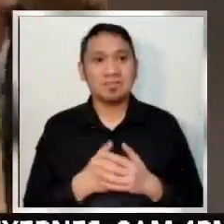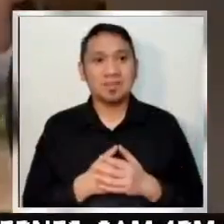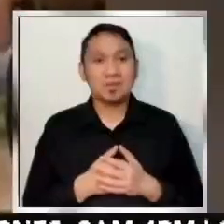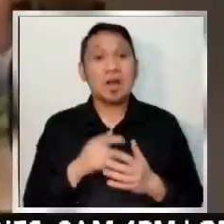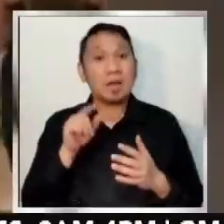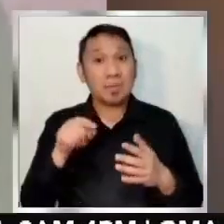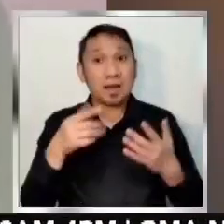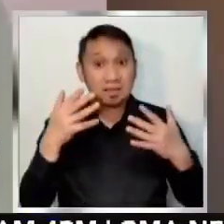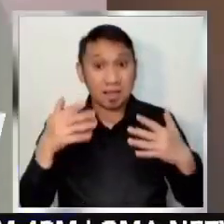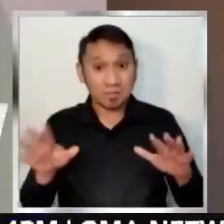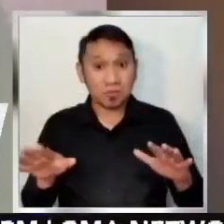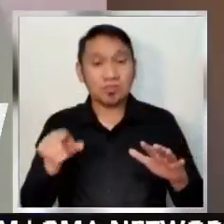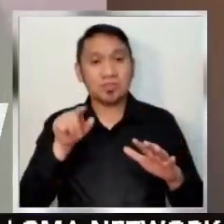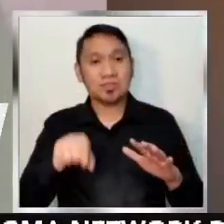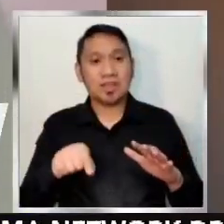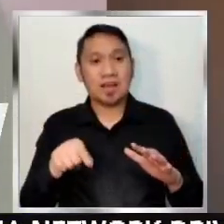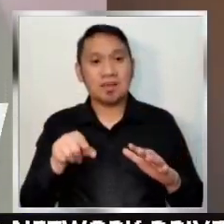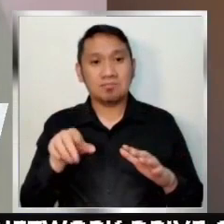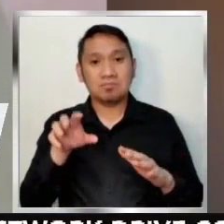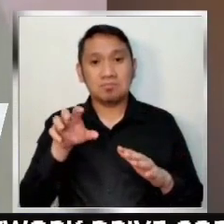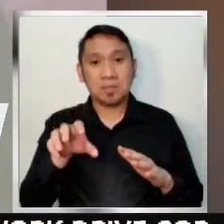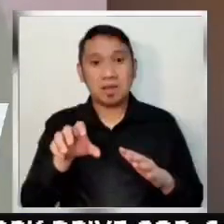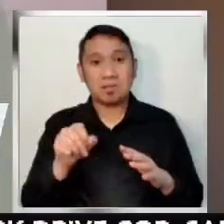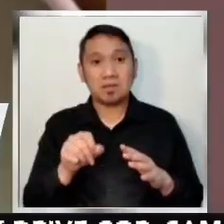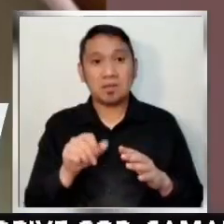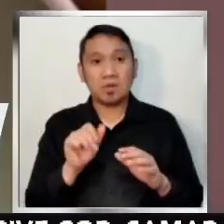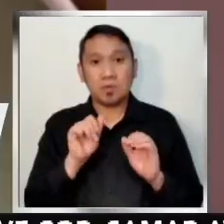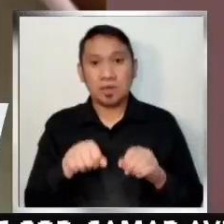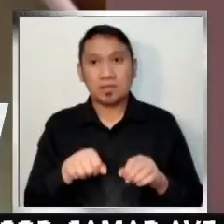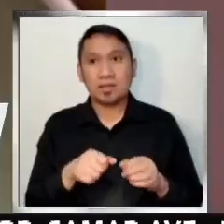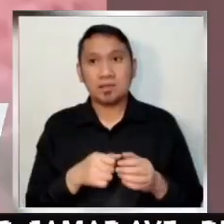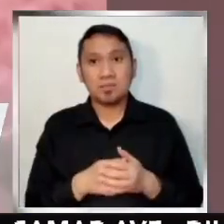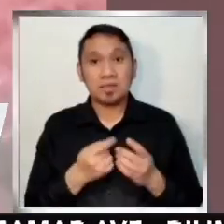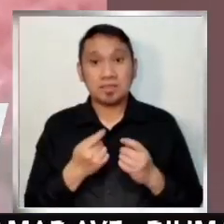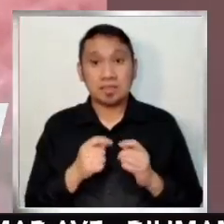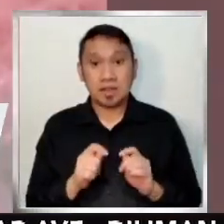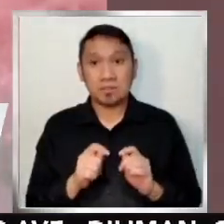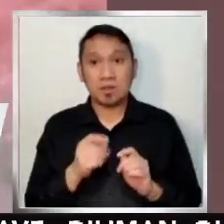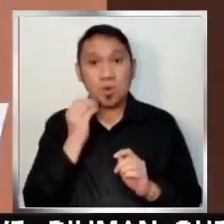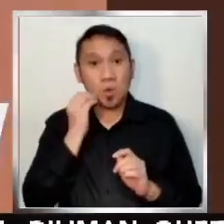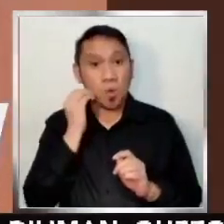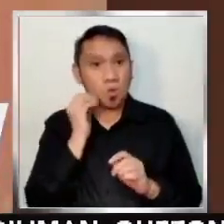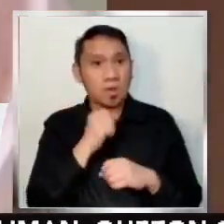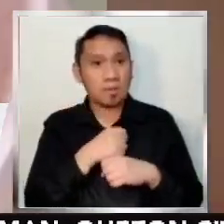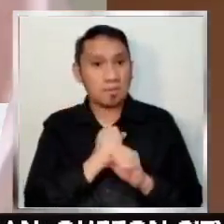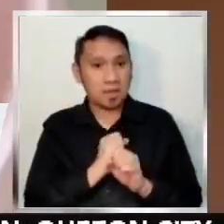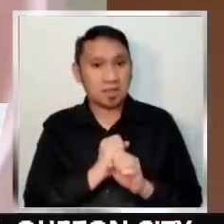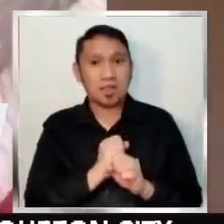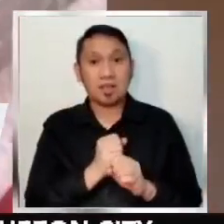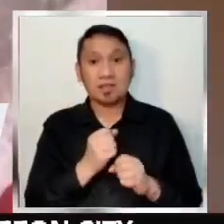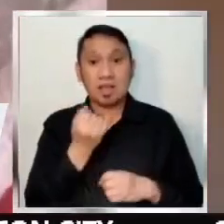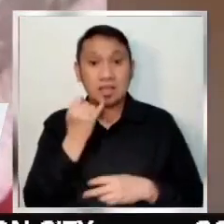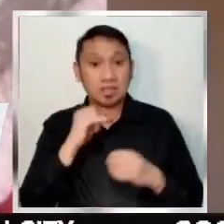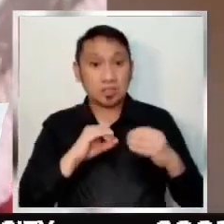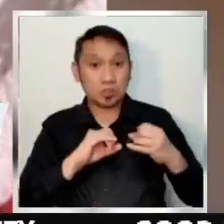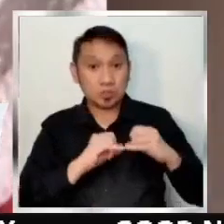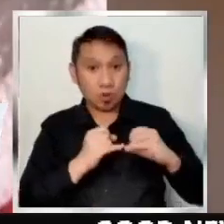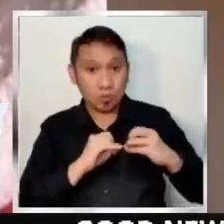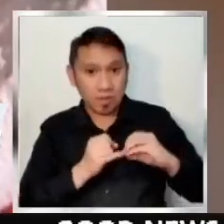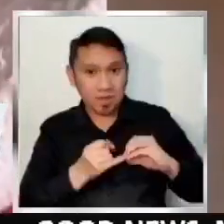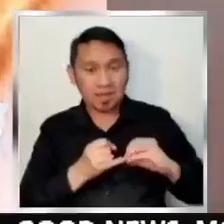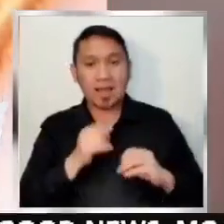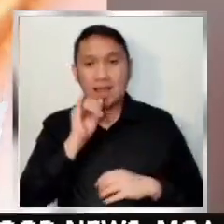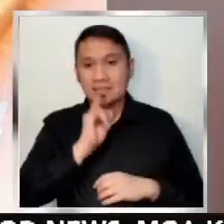Pagkatapos mamitas, pwede rin subukan ang pinagmamalaki nilang homemade strawberry ice cream, banana split, mango float